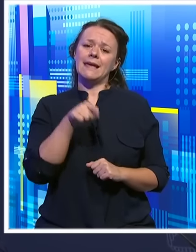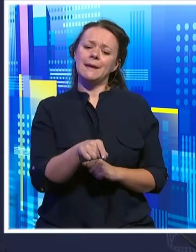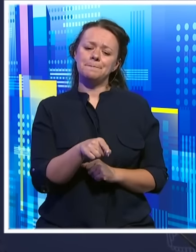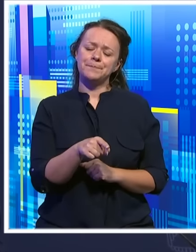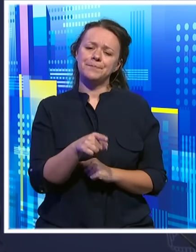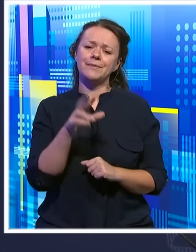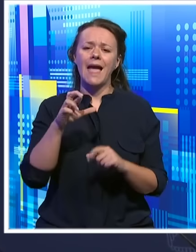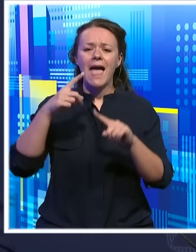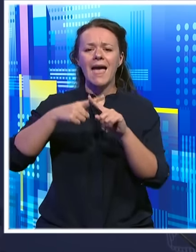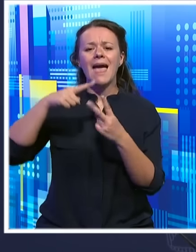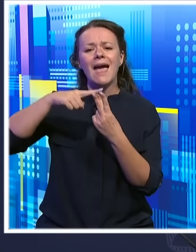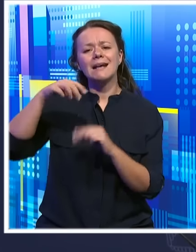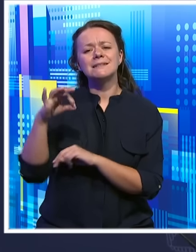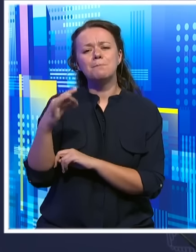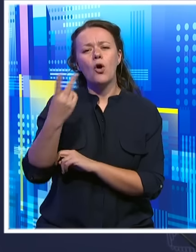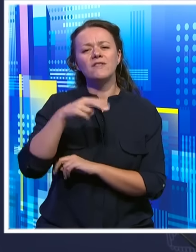2027. nešto što